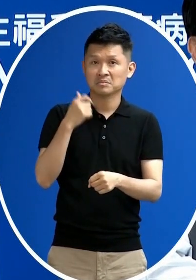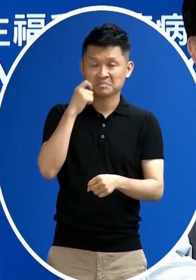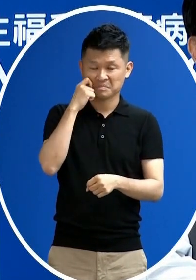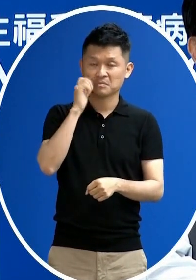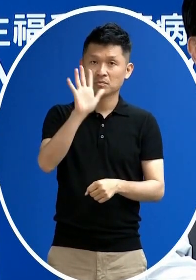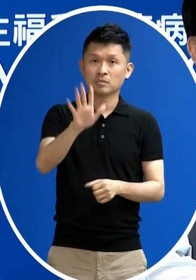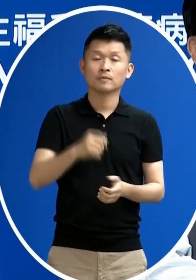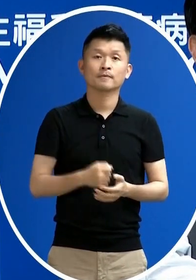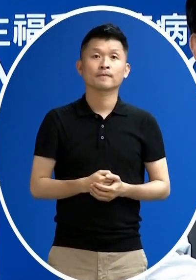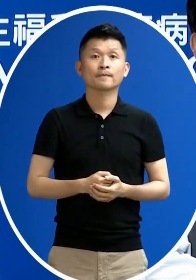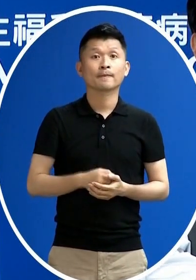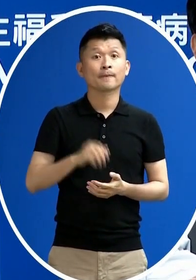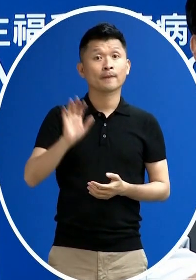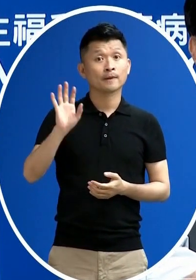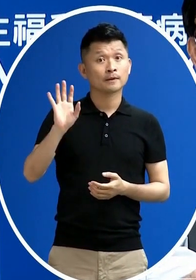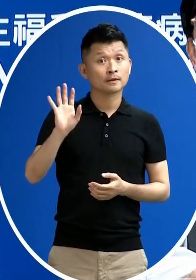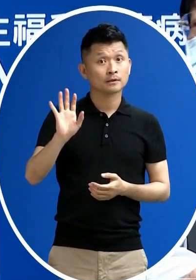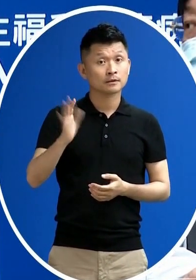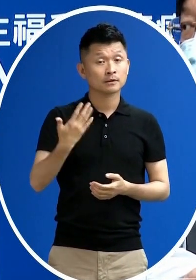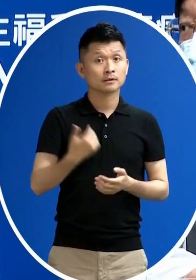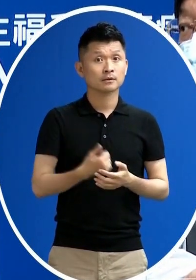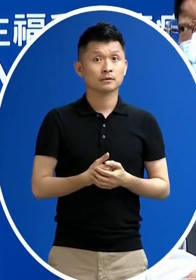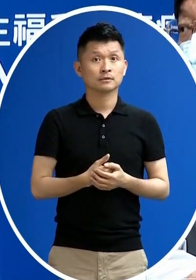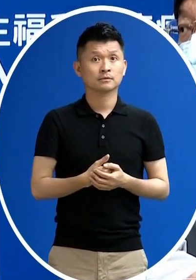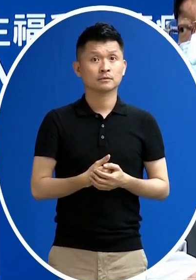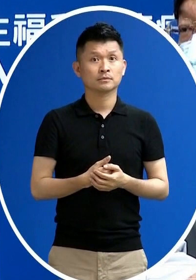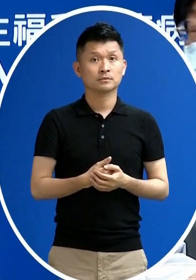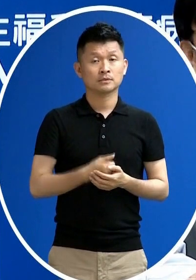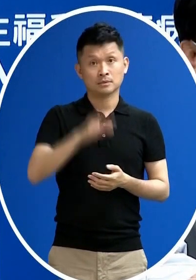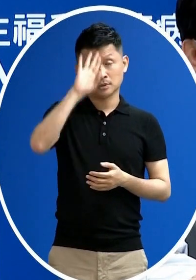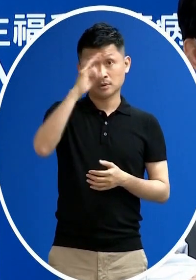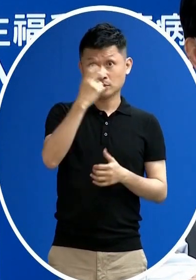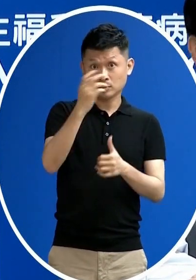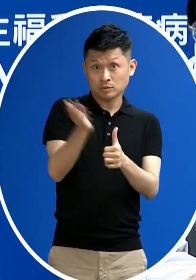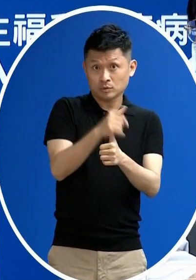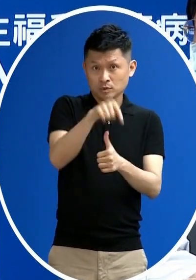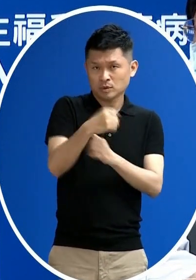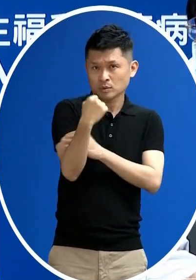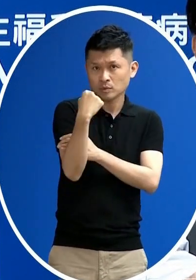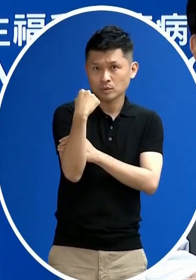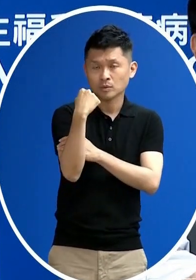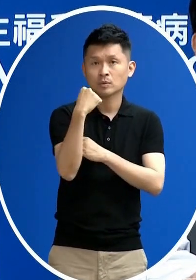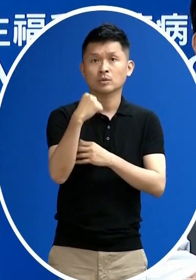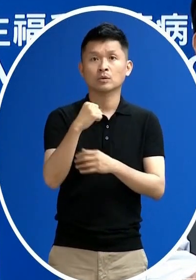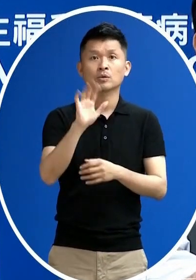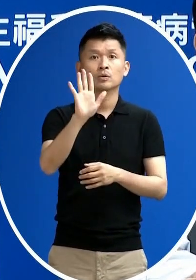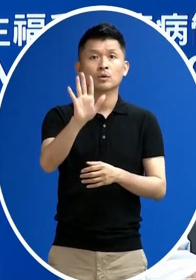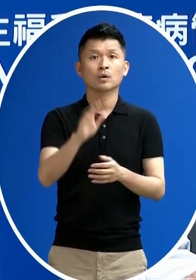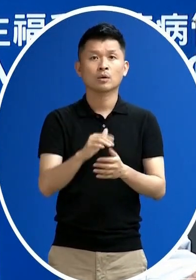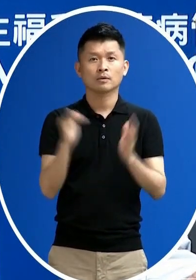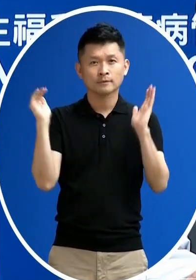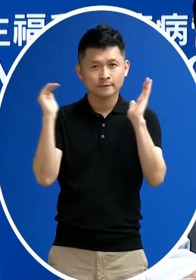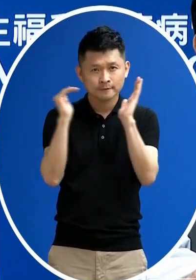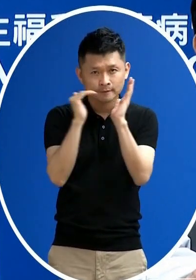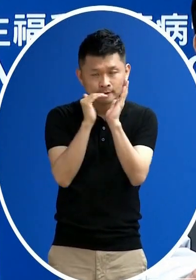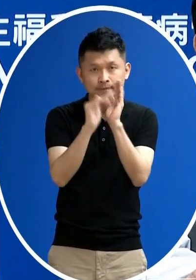些难度。不过，一切在我们这边在机关署的努力之下，应该也差不多快要完成了。